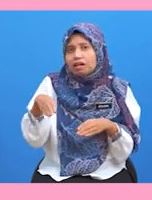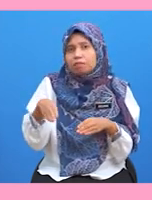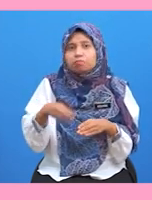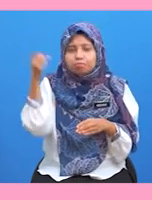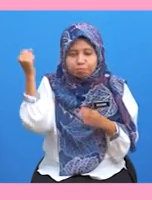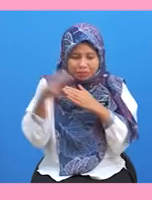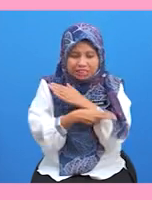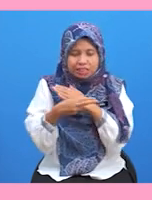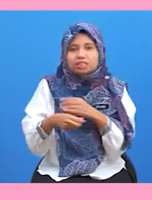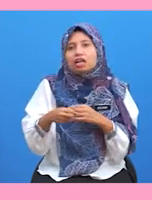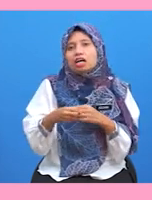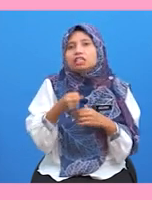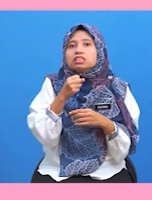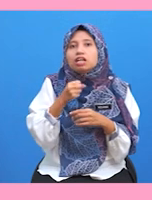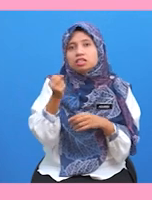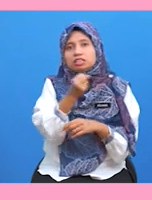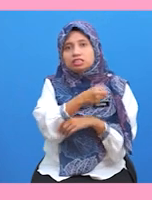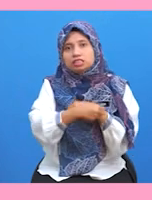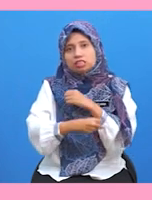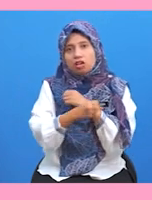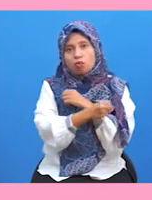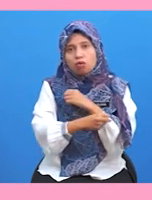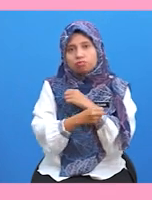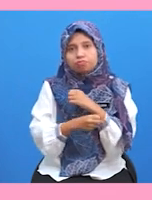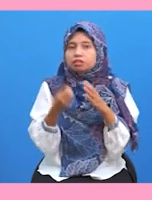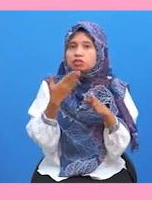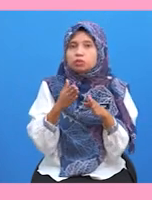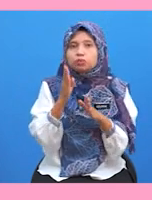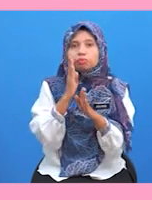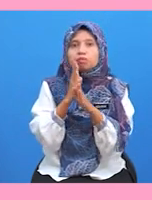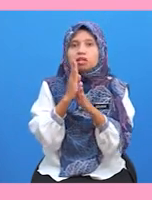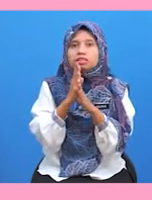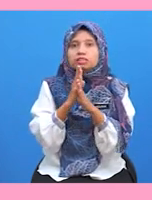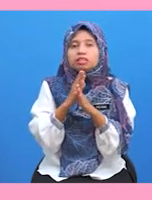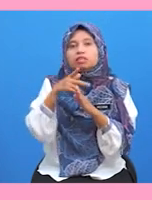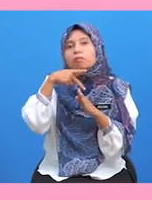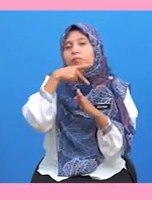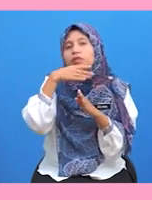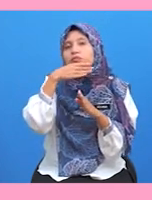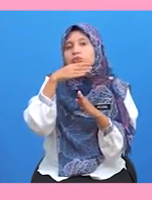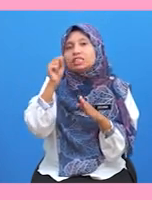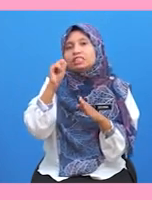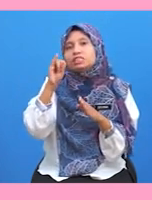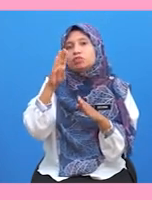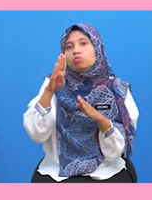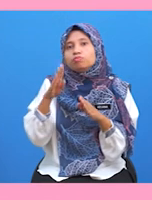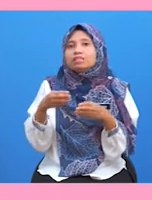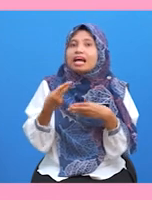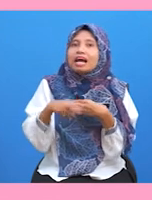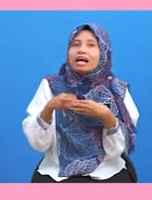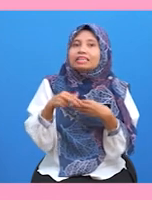Sarawak. Pada tahun 1949, Barisan Pemuda Sibu, BPS telah menghantar